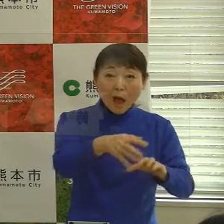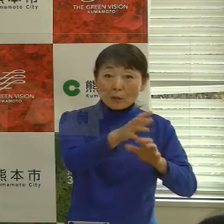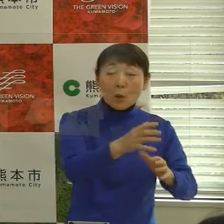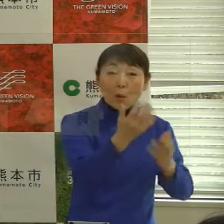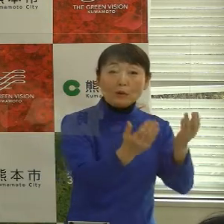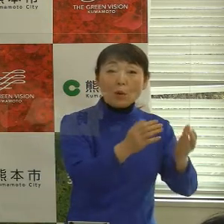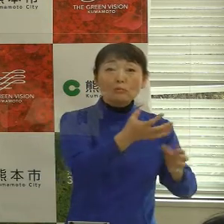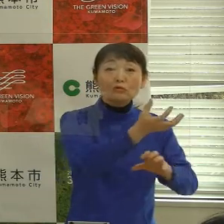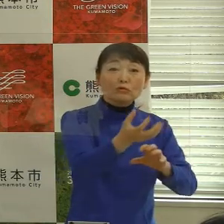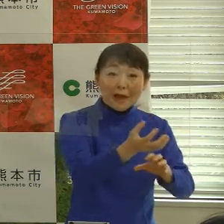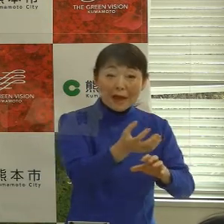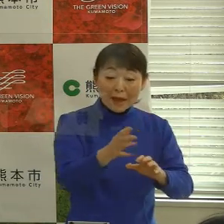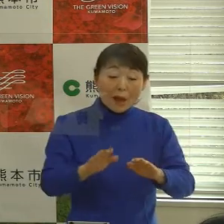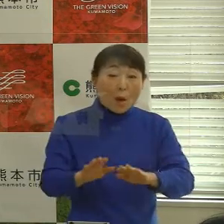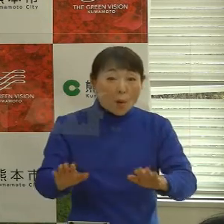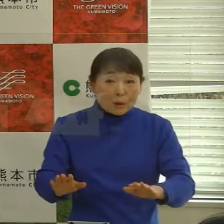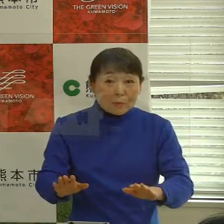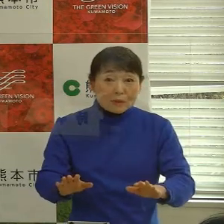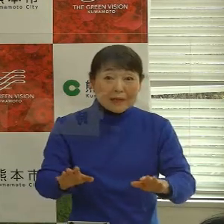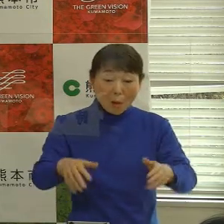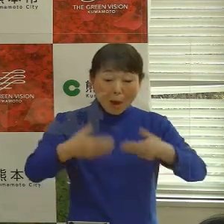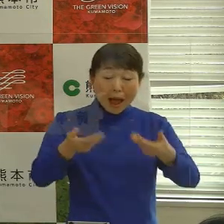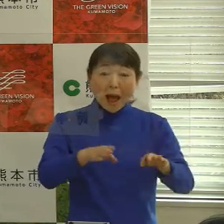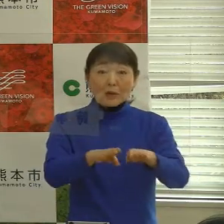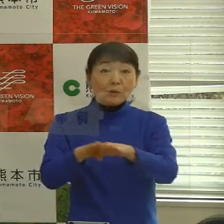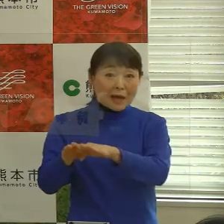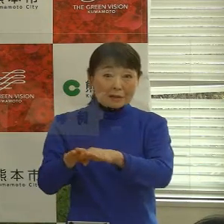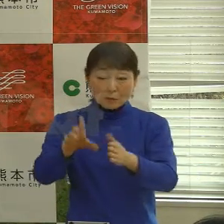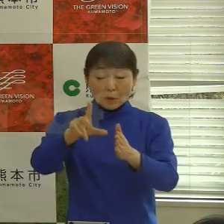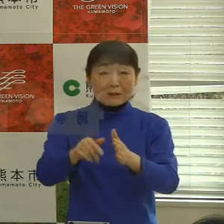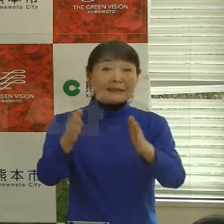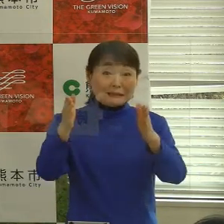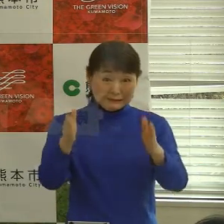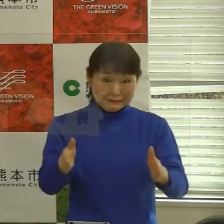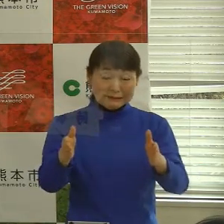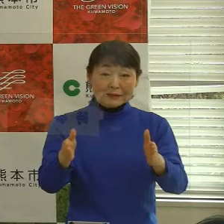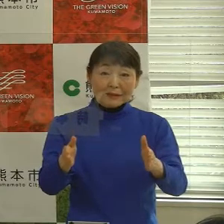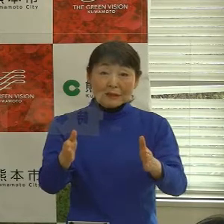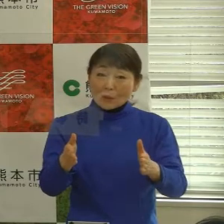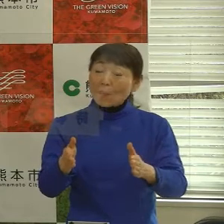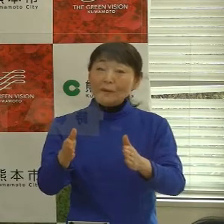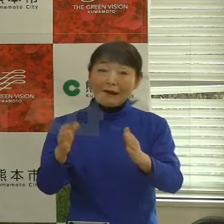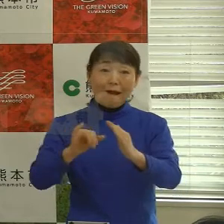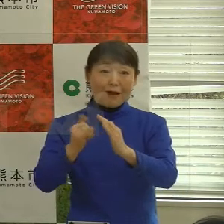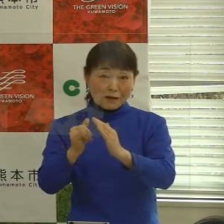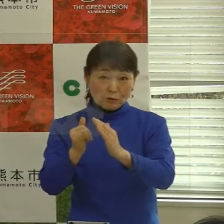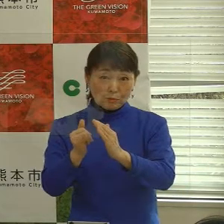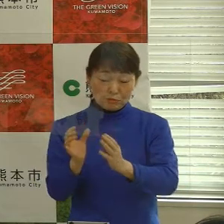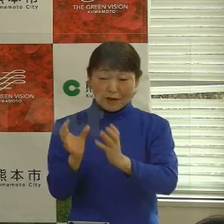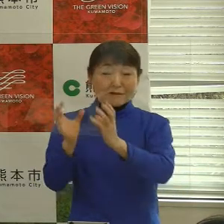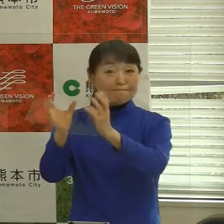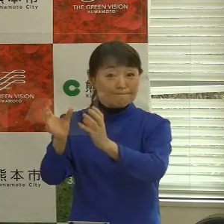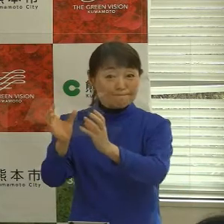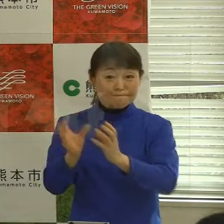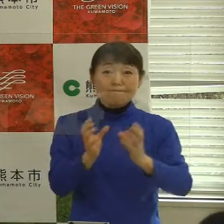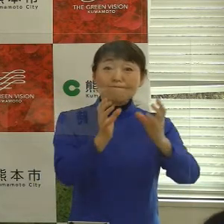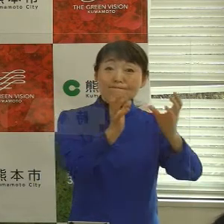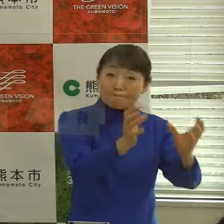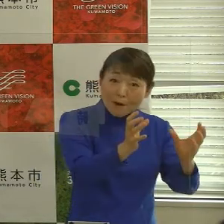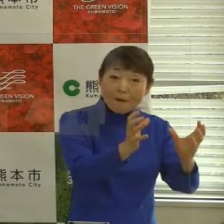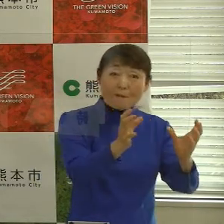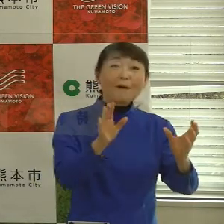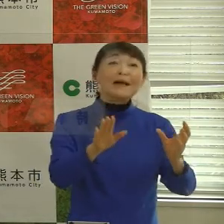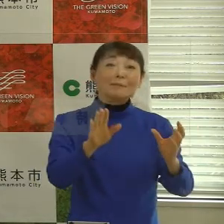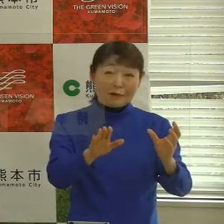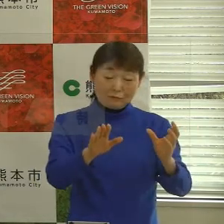これお子さんたちがちょうど今春休みの時期にも入っていて、家族連れでですねたくさんの方がお越しいただいてます